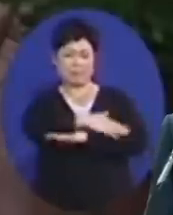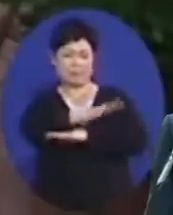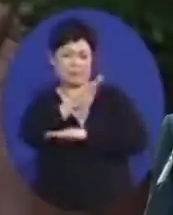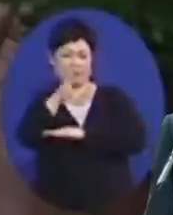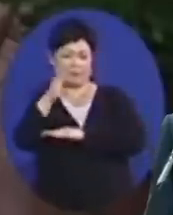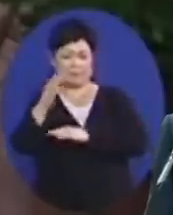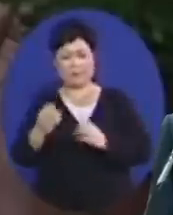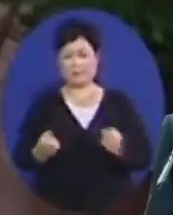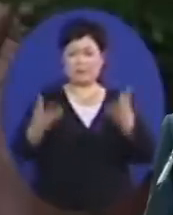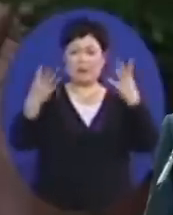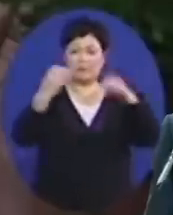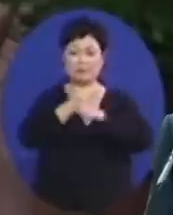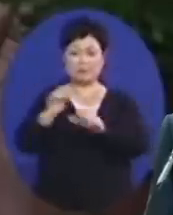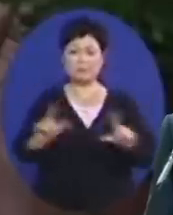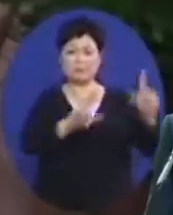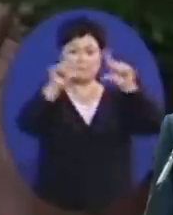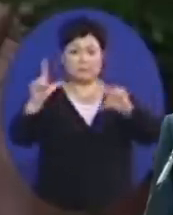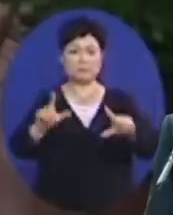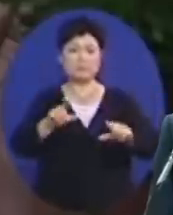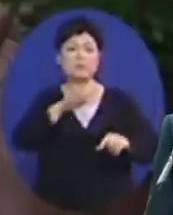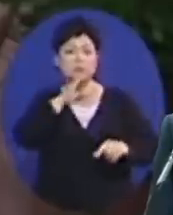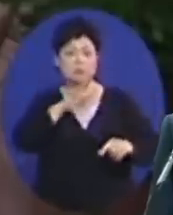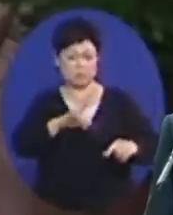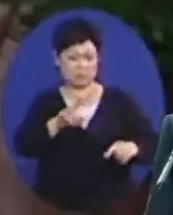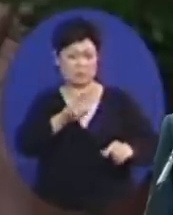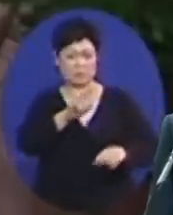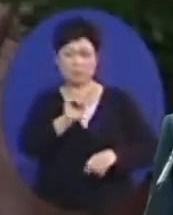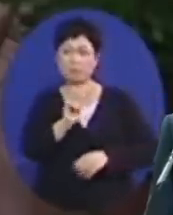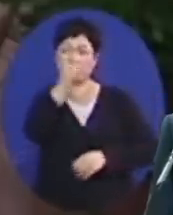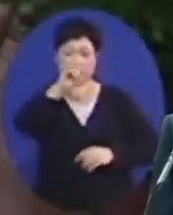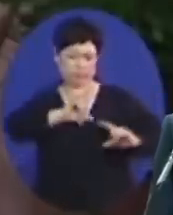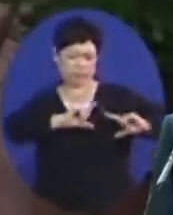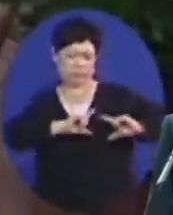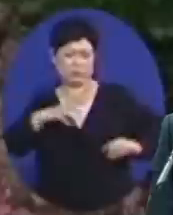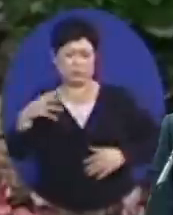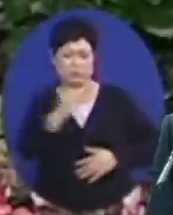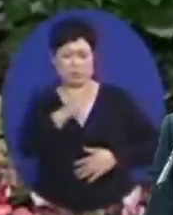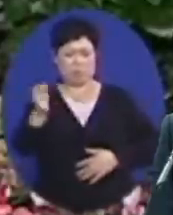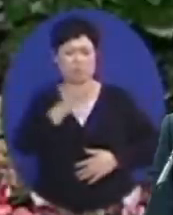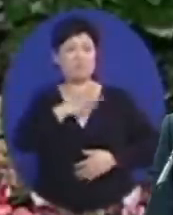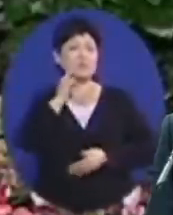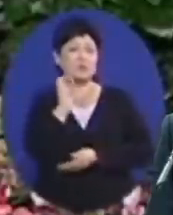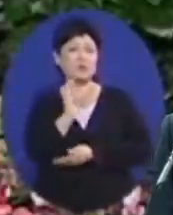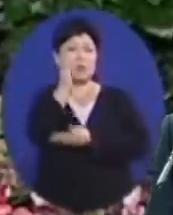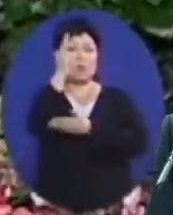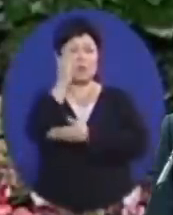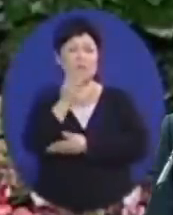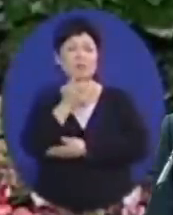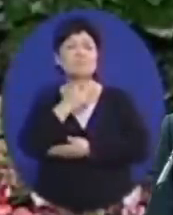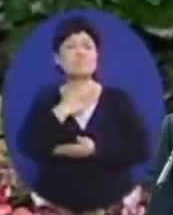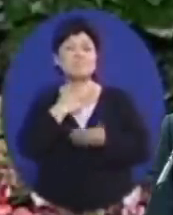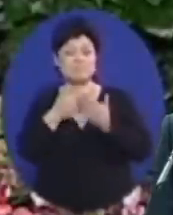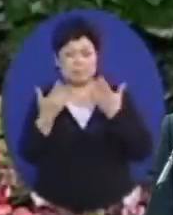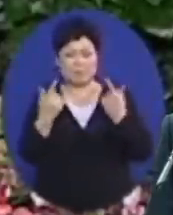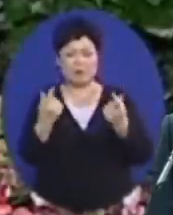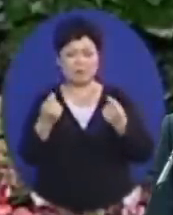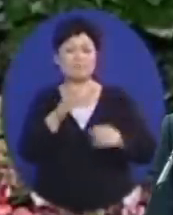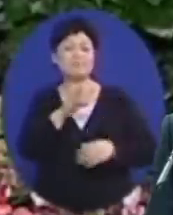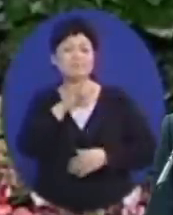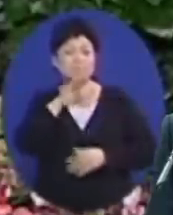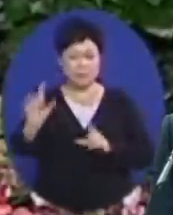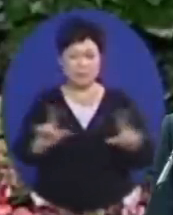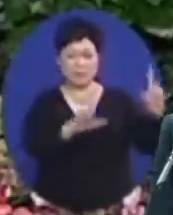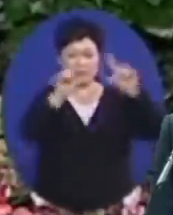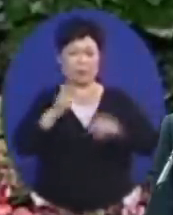페스티벌 생활, 지위 명예 권세를 얻고 부귀영화를 누리는 것 같고 굉장히 그